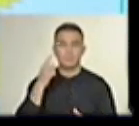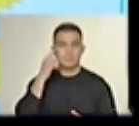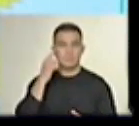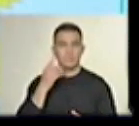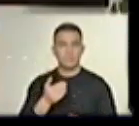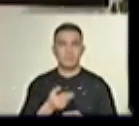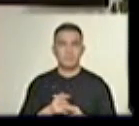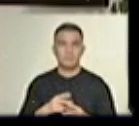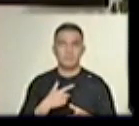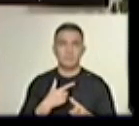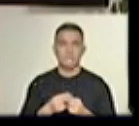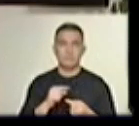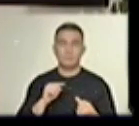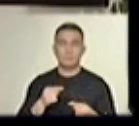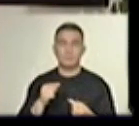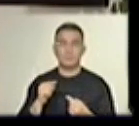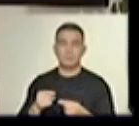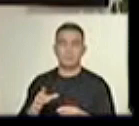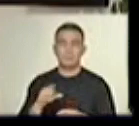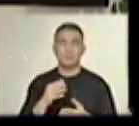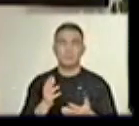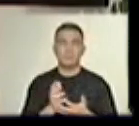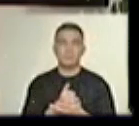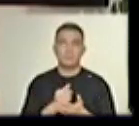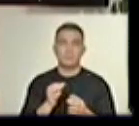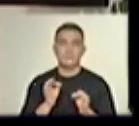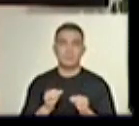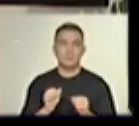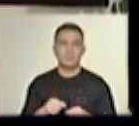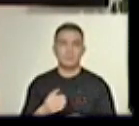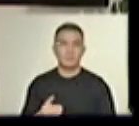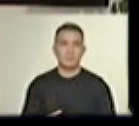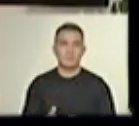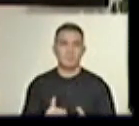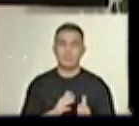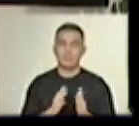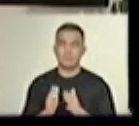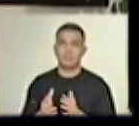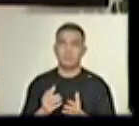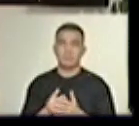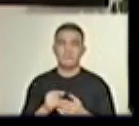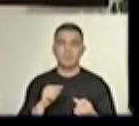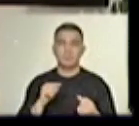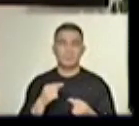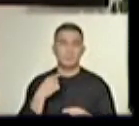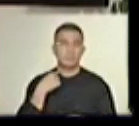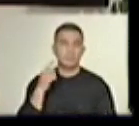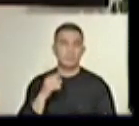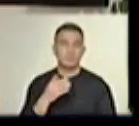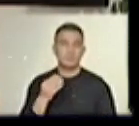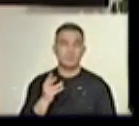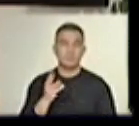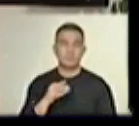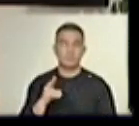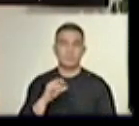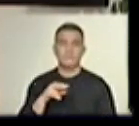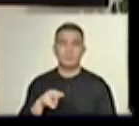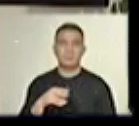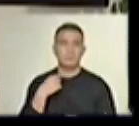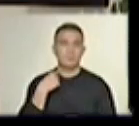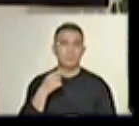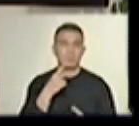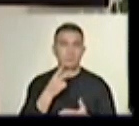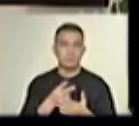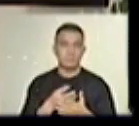endi qarama-qarshi sonlarni bemalol topa olasiz. Endi esa sonning modulini takrorlab eslab olaylik.